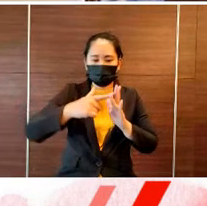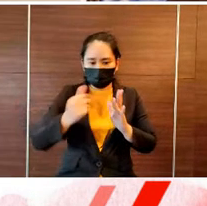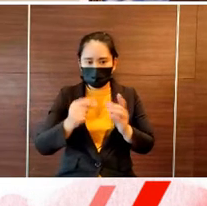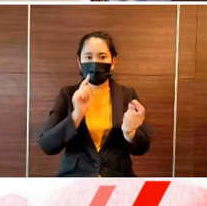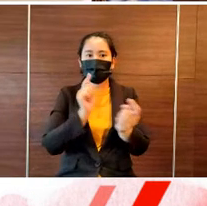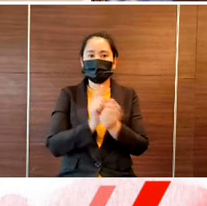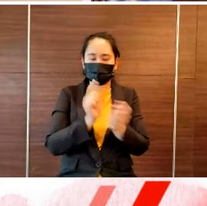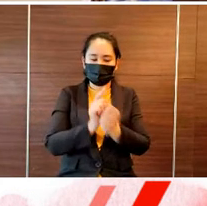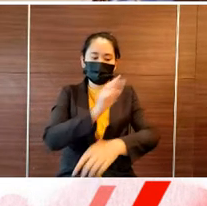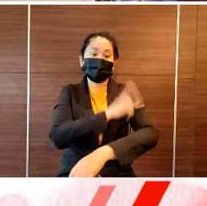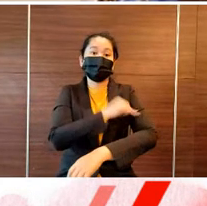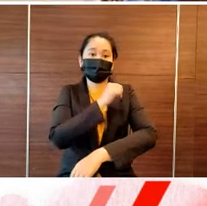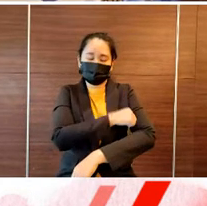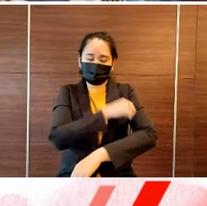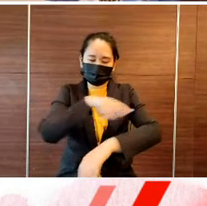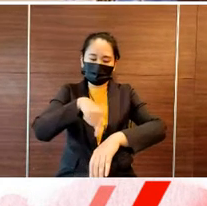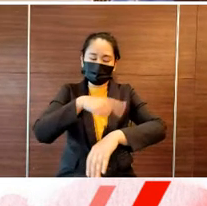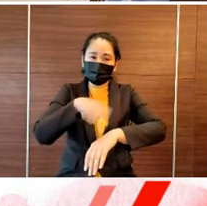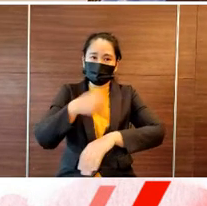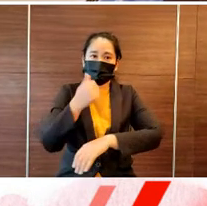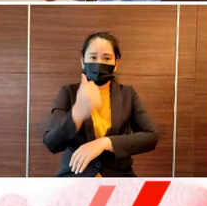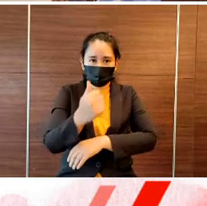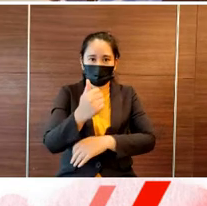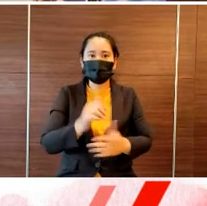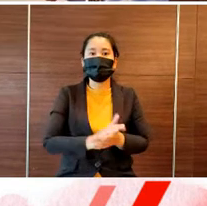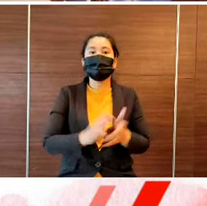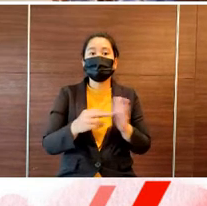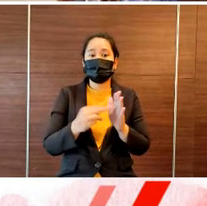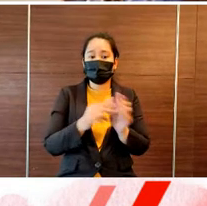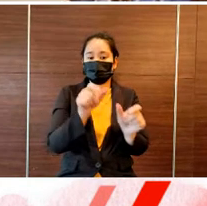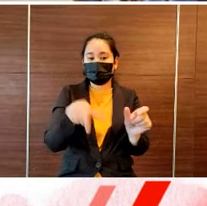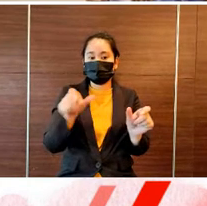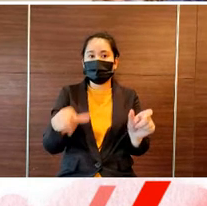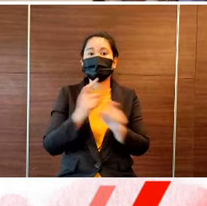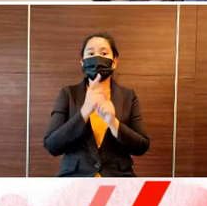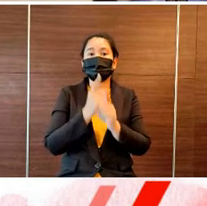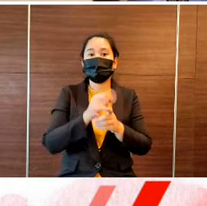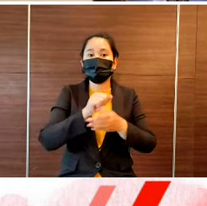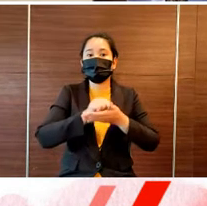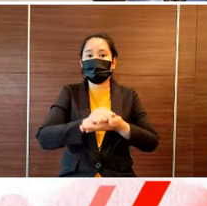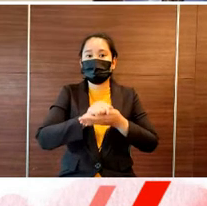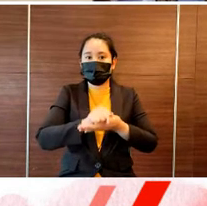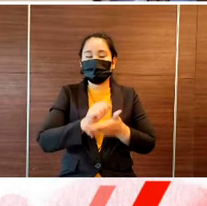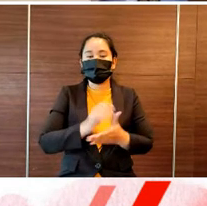ขึ้นอันนี้ก็คือคำว่า differentiation นะครับนะสไลด์ถัดไป